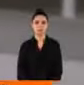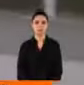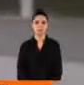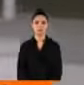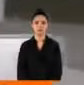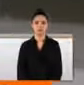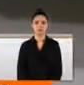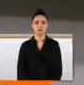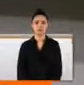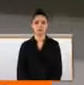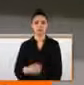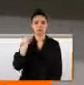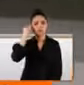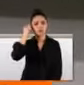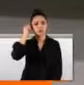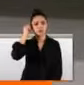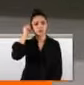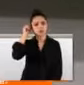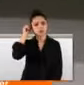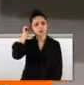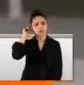Sen pozitif misin? Bak şeyini, maskeni tak, maskeni.